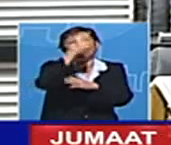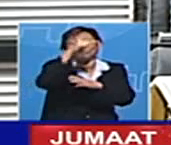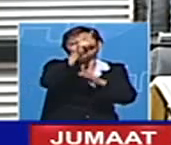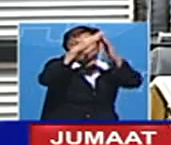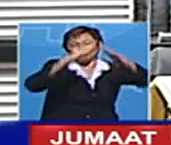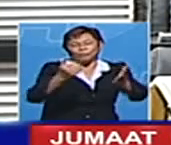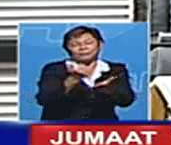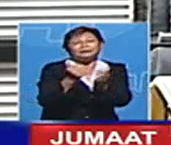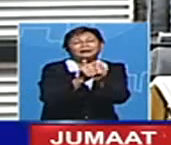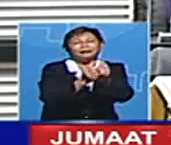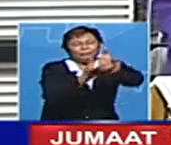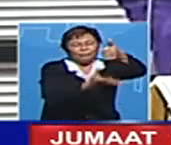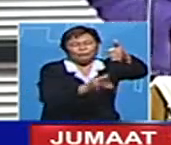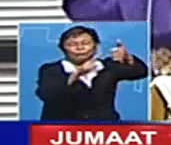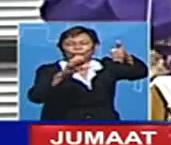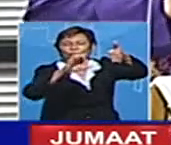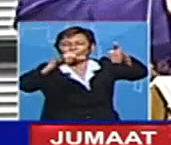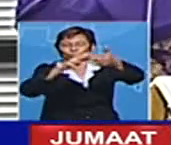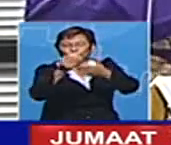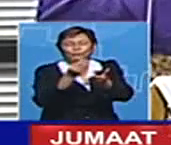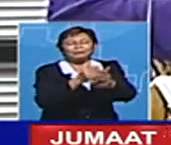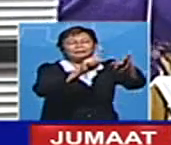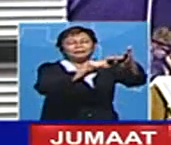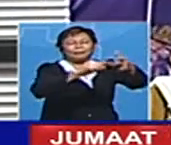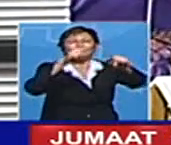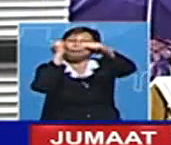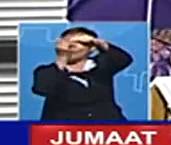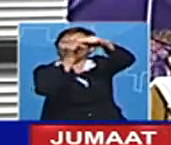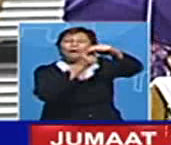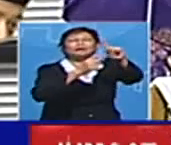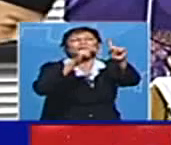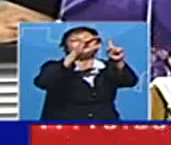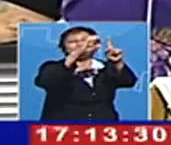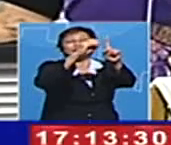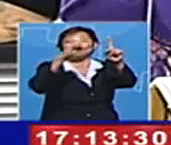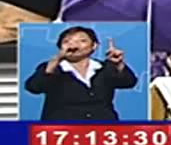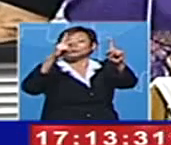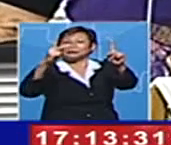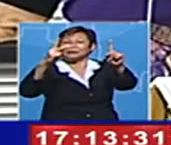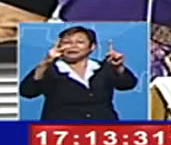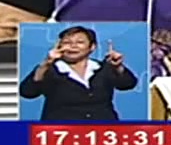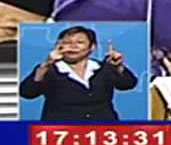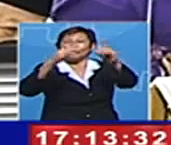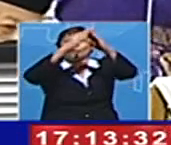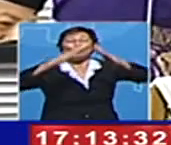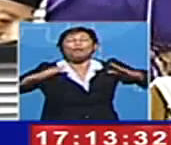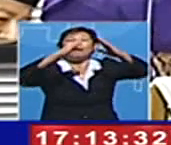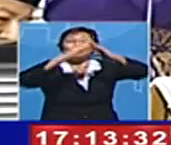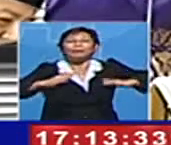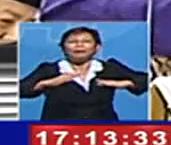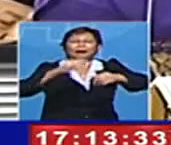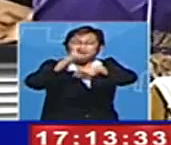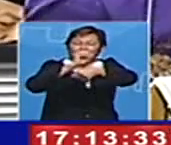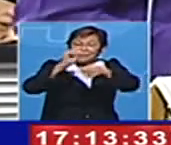peruntukan 200 juta ketiga membina 100000 UN rumah perumahan